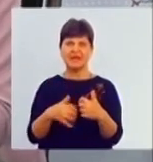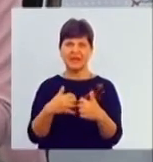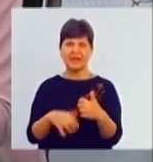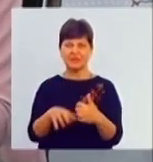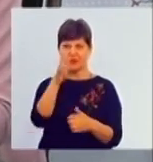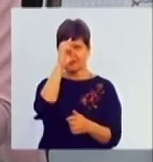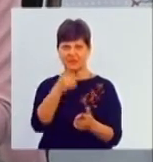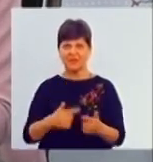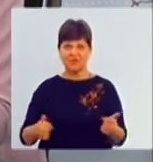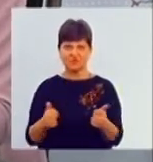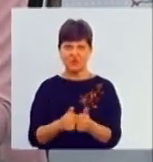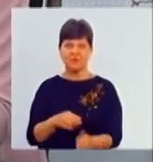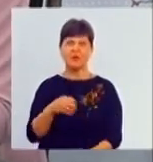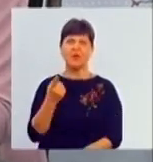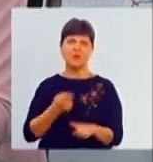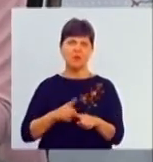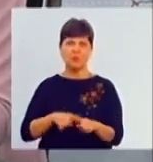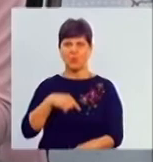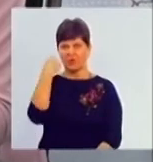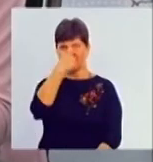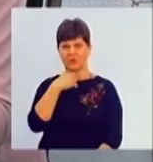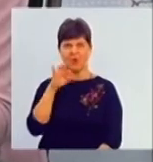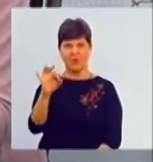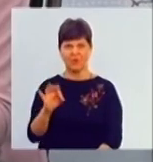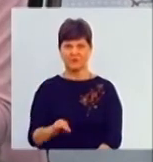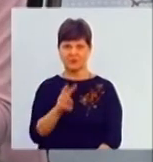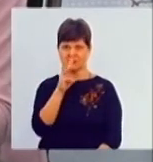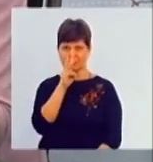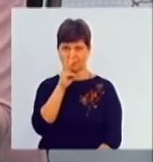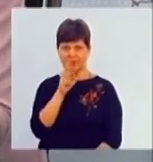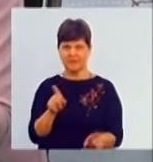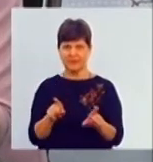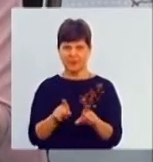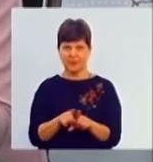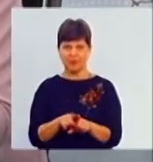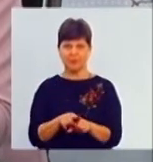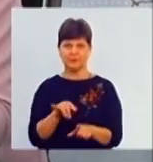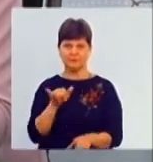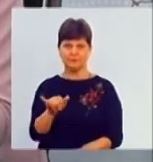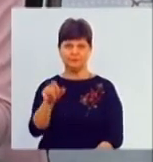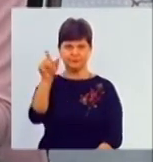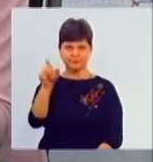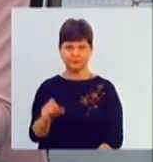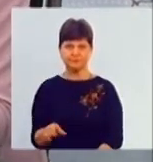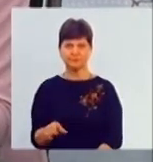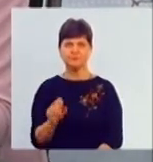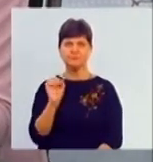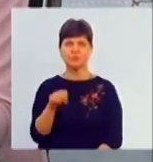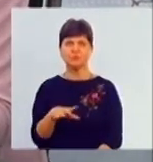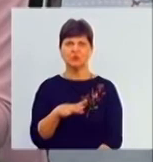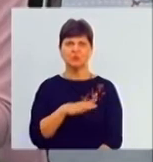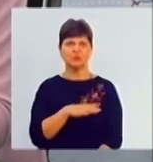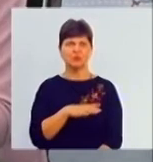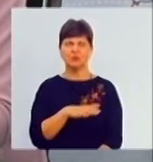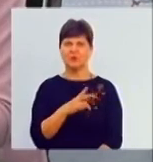державі, тому індивідуальний коефіцієнт заробітної плати у такого громадянина може бути